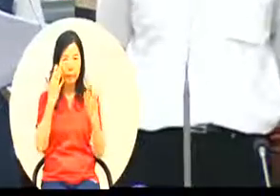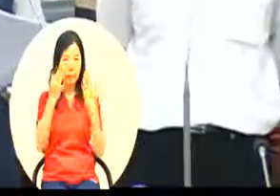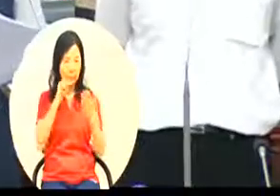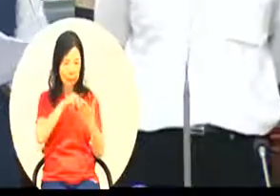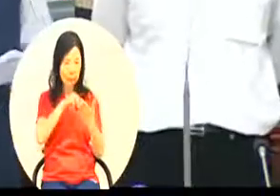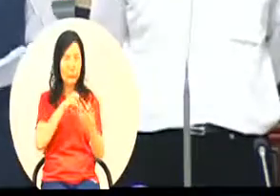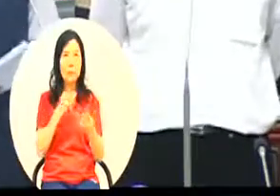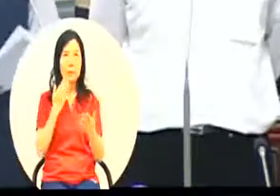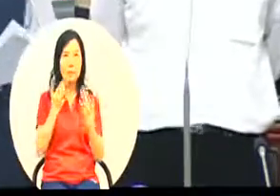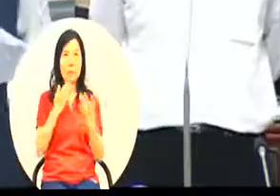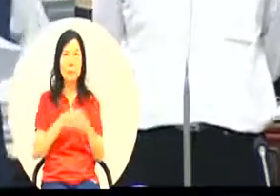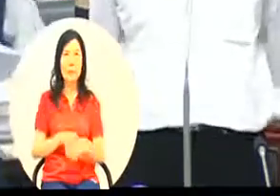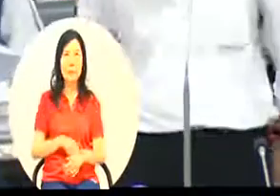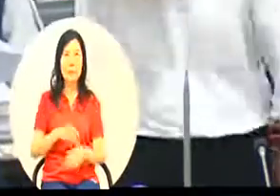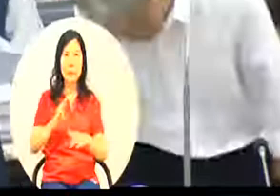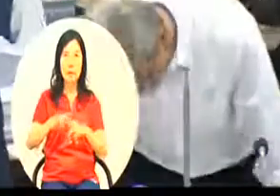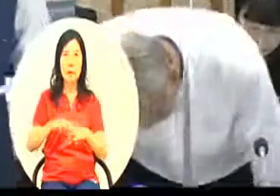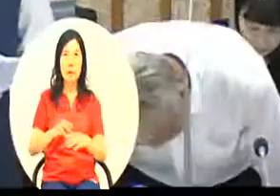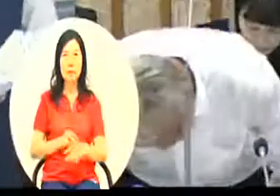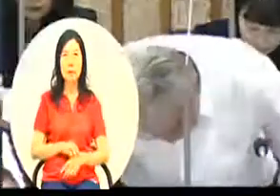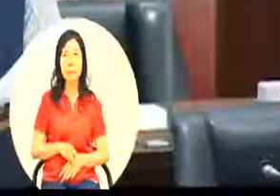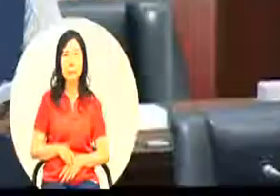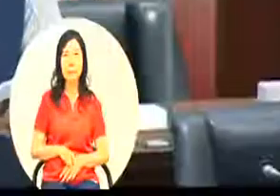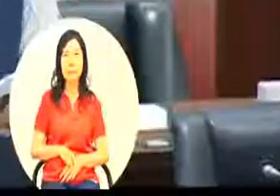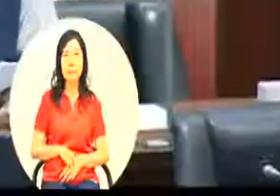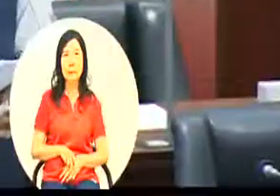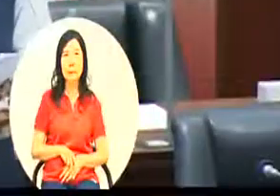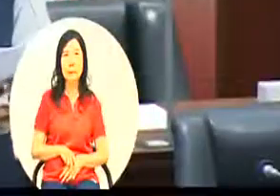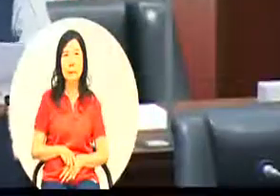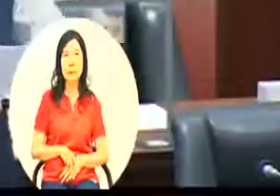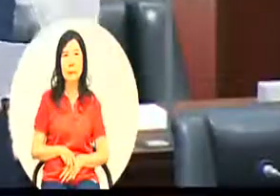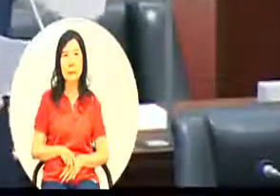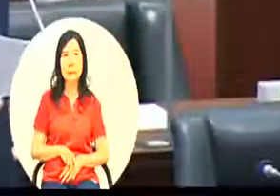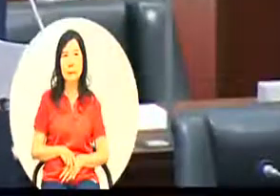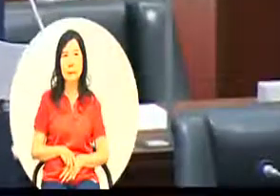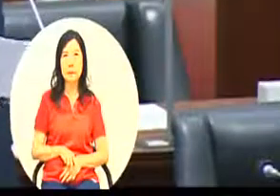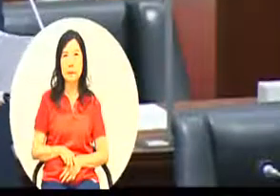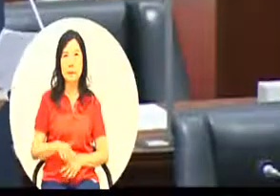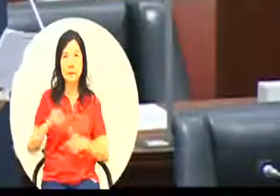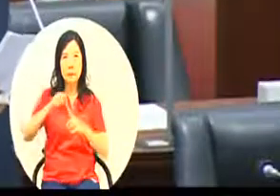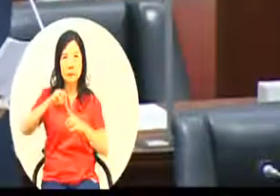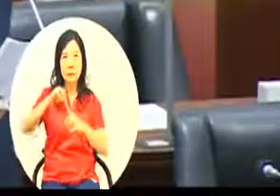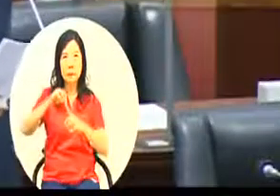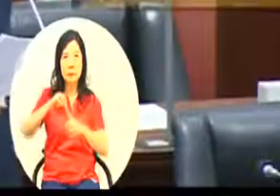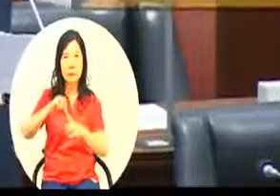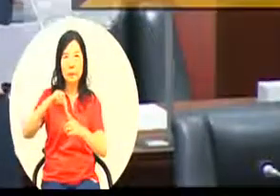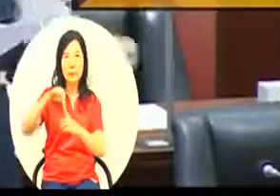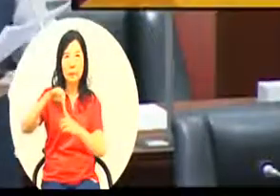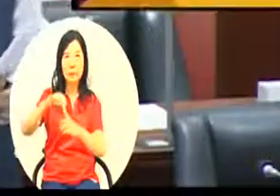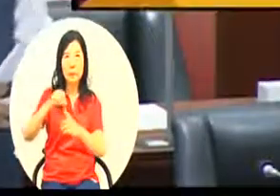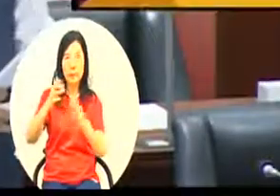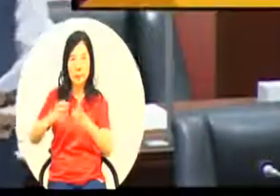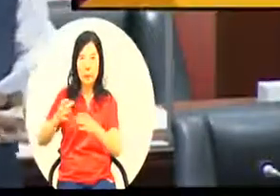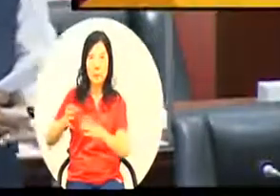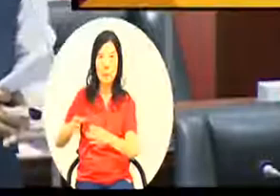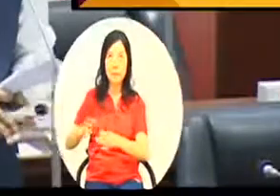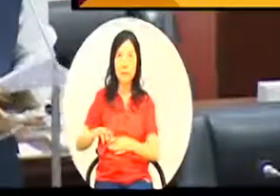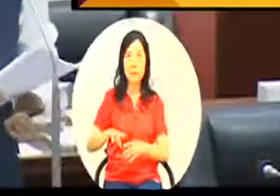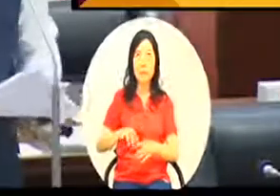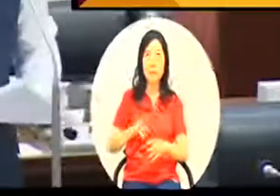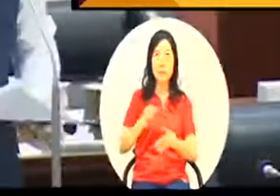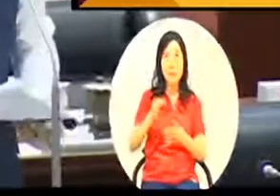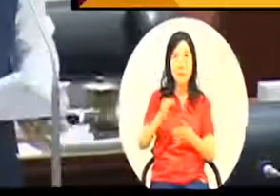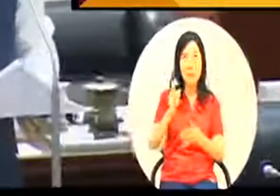掌握。 嗯，好，局长您请坐，谢谢。那关于这个公车站的设置，这个经费